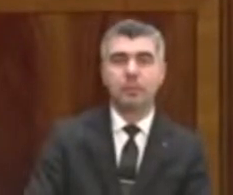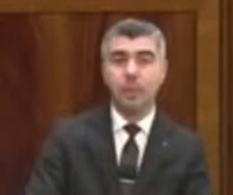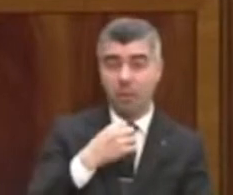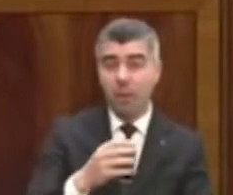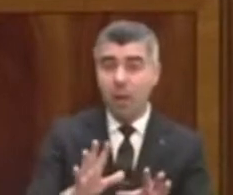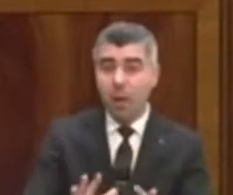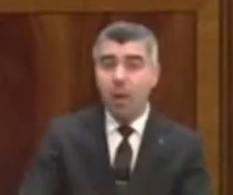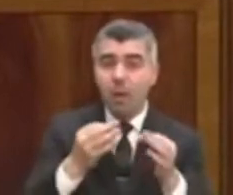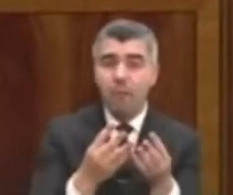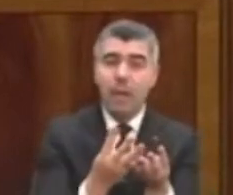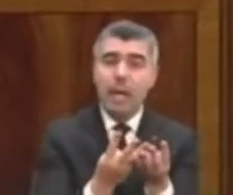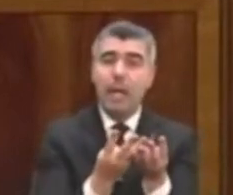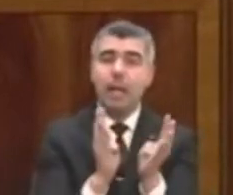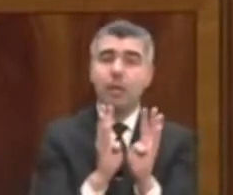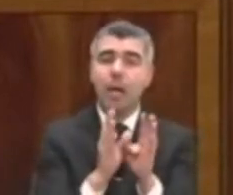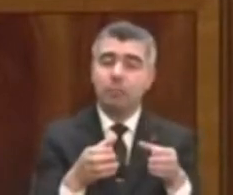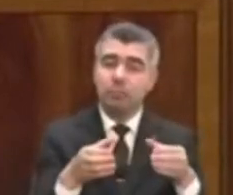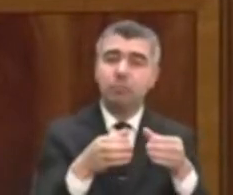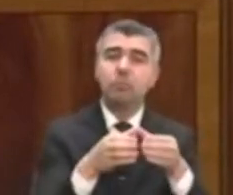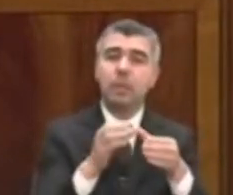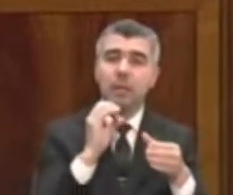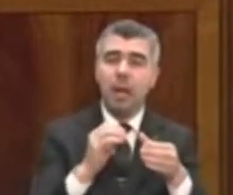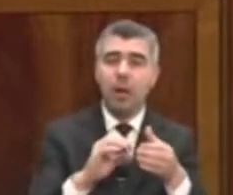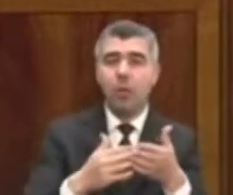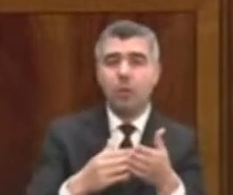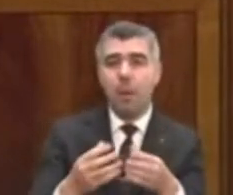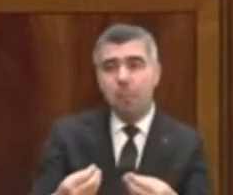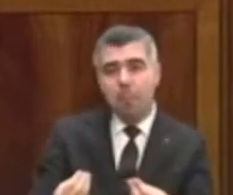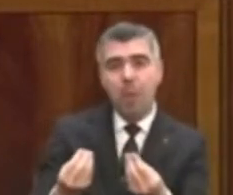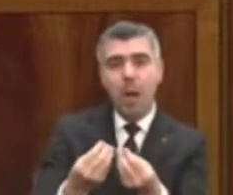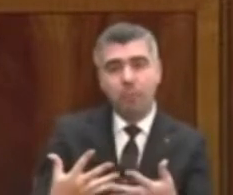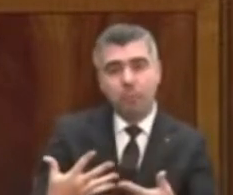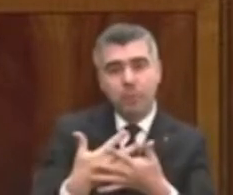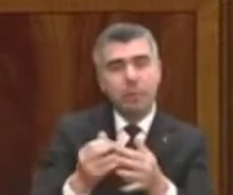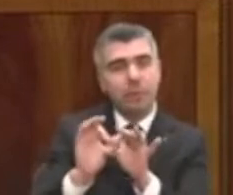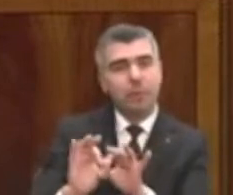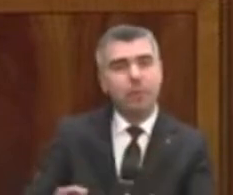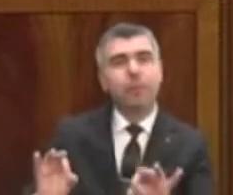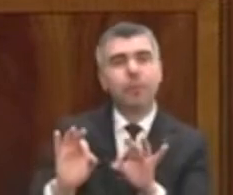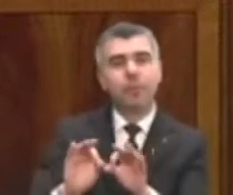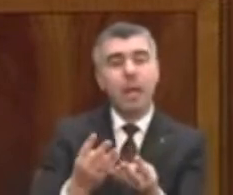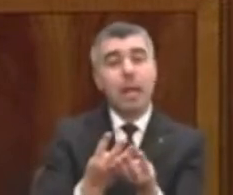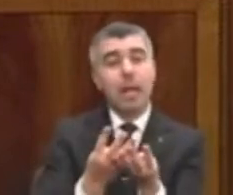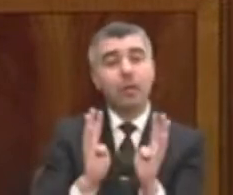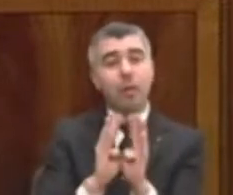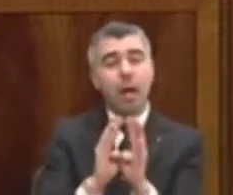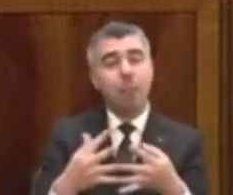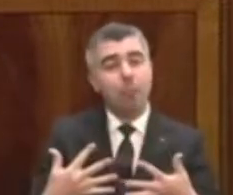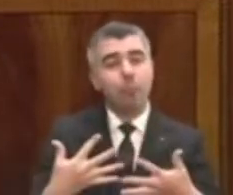لقد خلقتم لجان صداقة مع دول لا تجمعكم معها شراكة، وعطلتم اللجنة